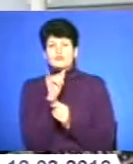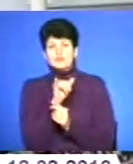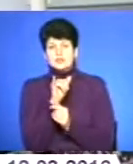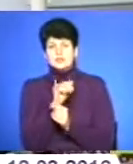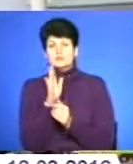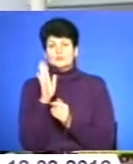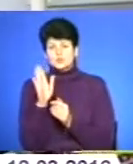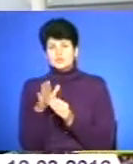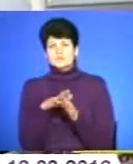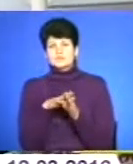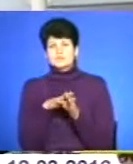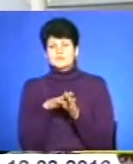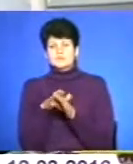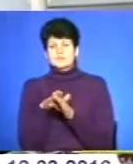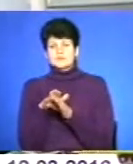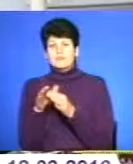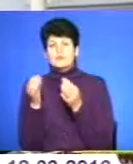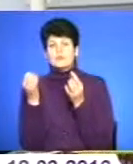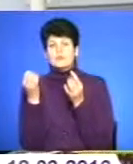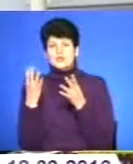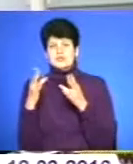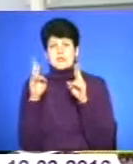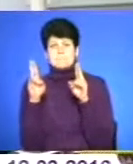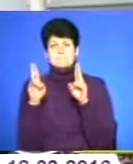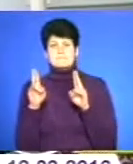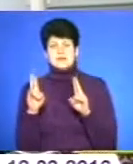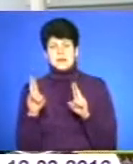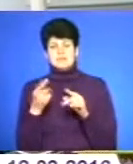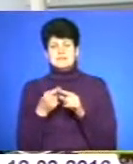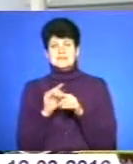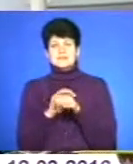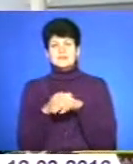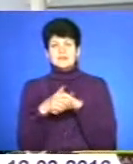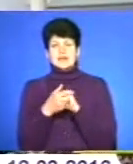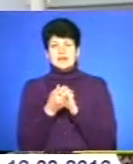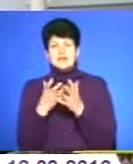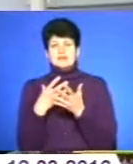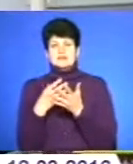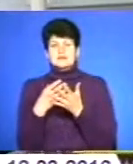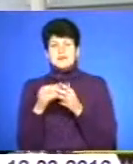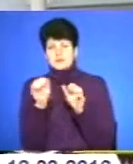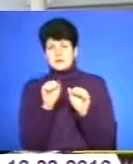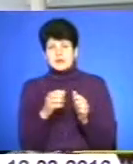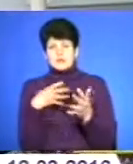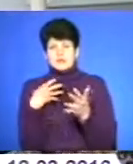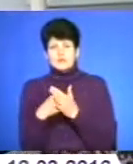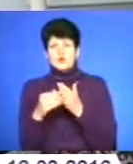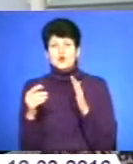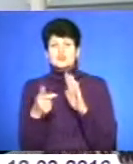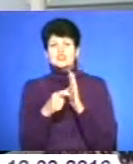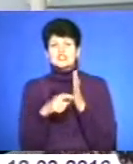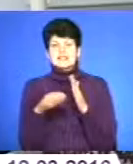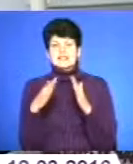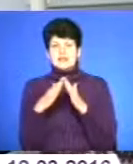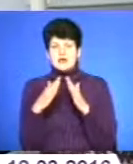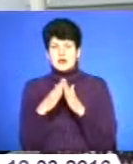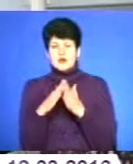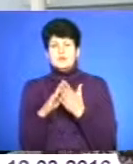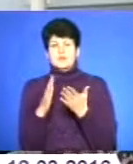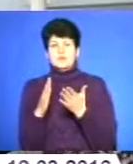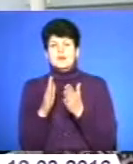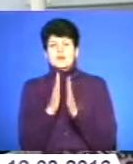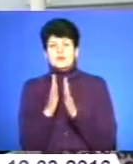будуть дотримуватися простих, скажімо, правил, так? Це гігієна свого житла, починаємо з цього. Гігієна умов